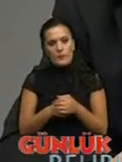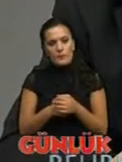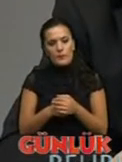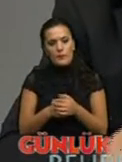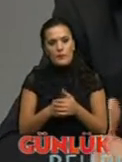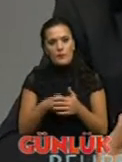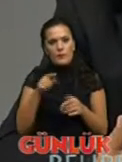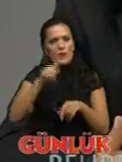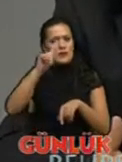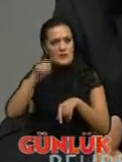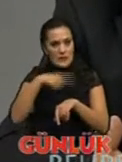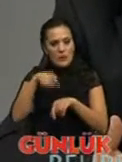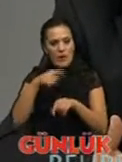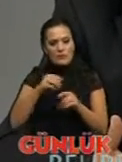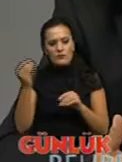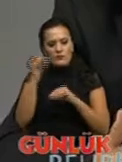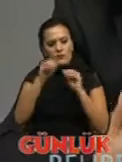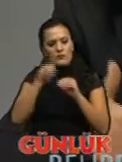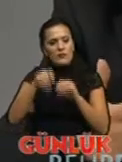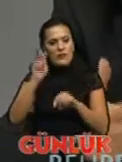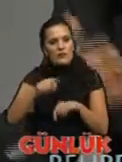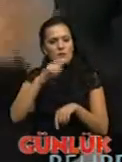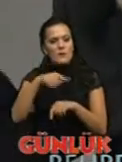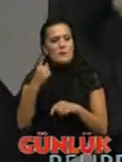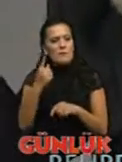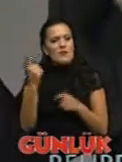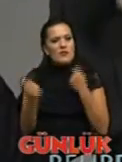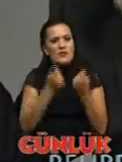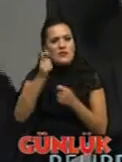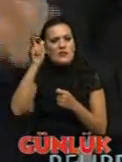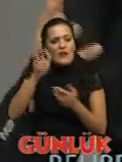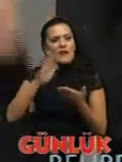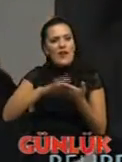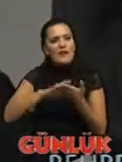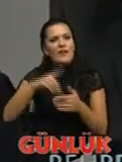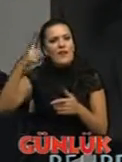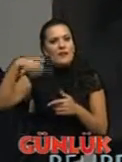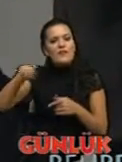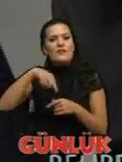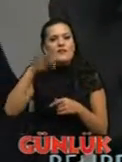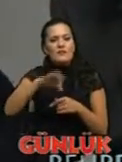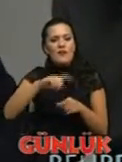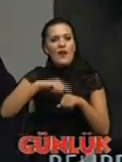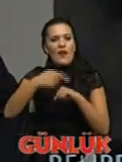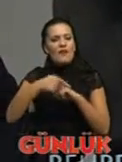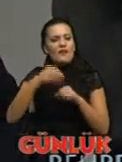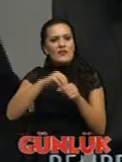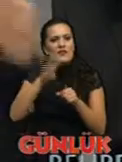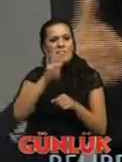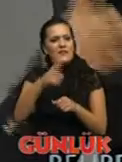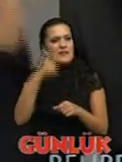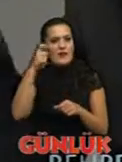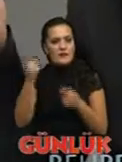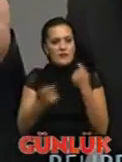Hı hı. Bunu zamana vurduğunuz zaman yani bir çalışan arkadaşlar şimdi haftada 40 saat